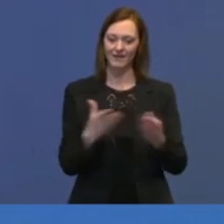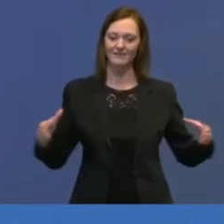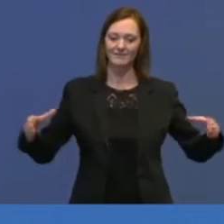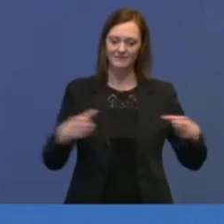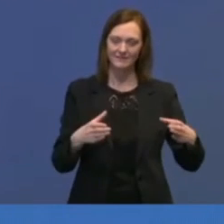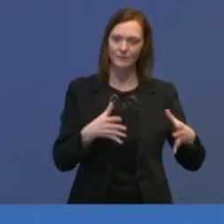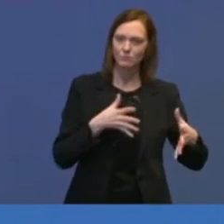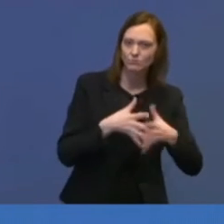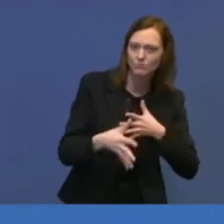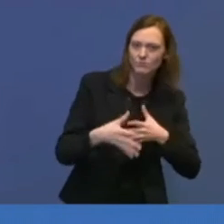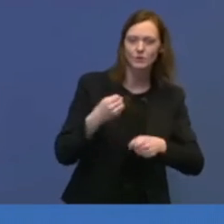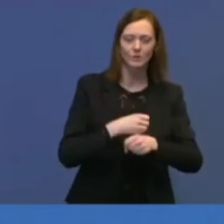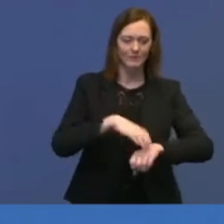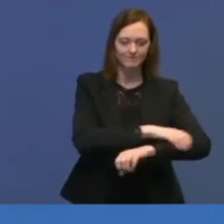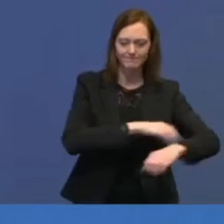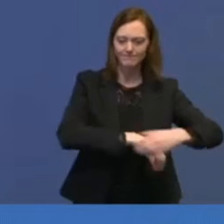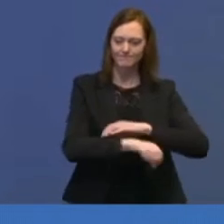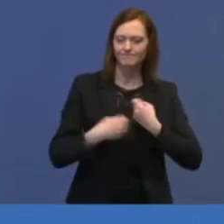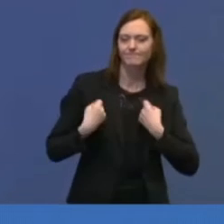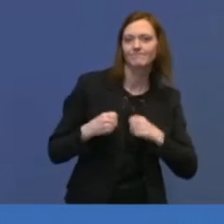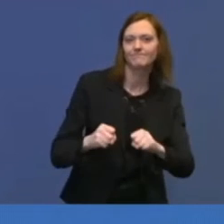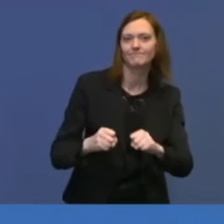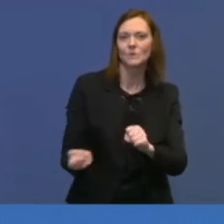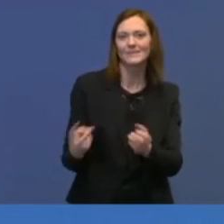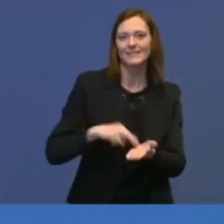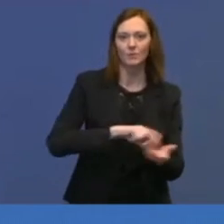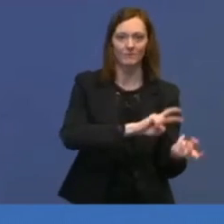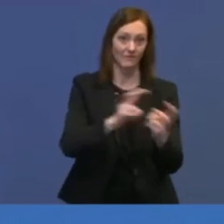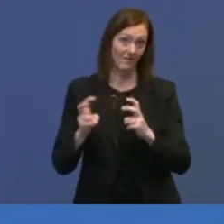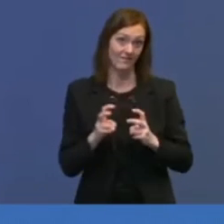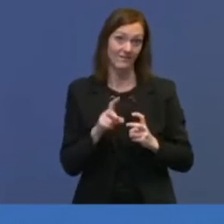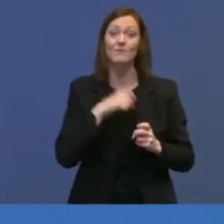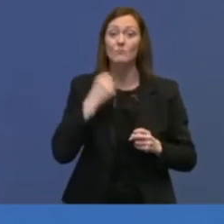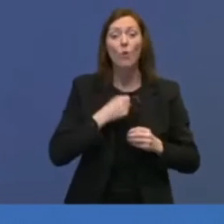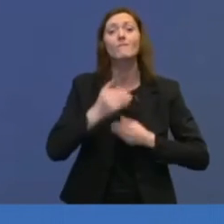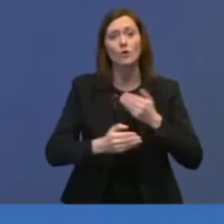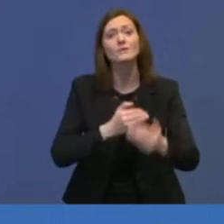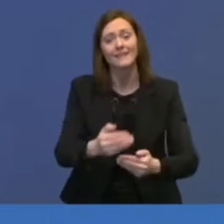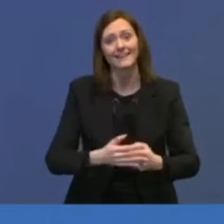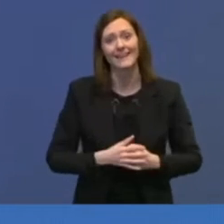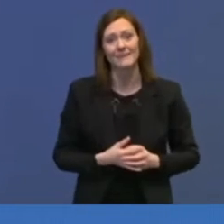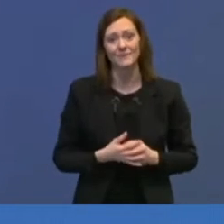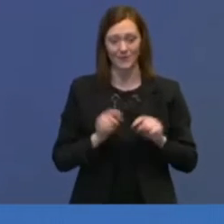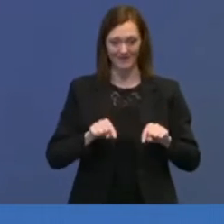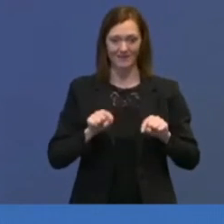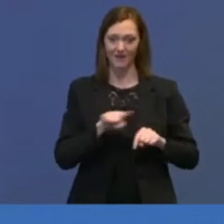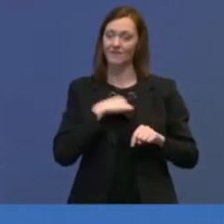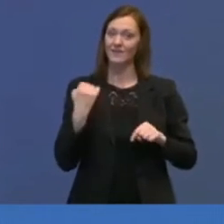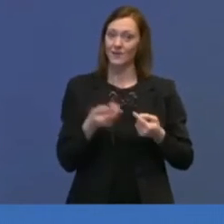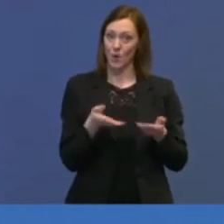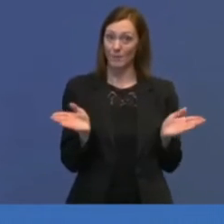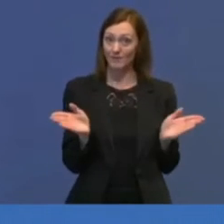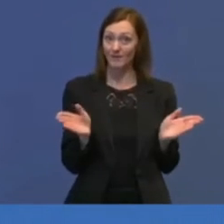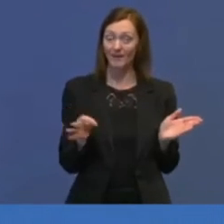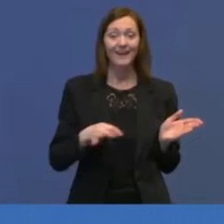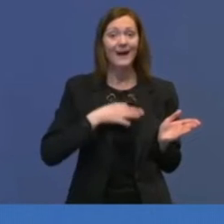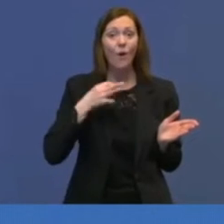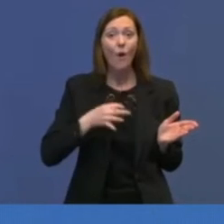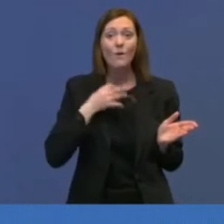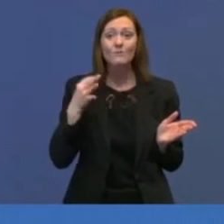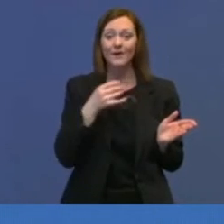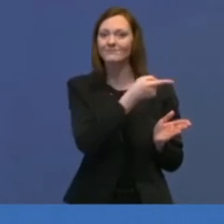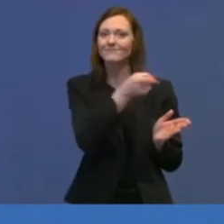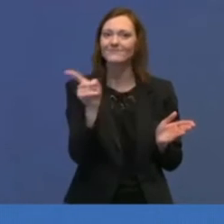shakayy nay o isqawin nay wa in sida las siwado. Ma anta o xayraadihila qaada yana waxan rejena ya in